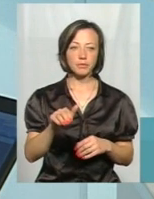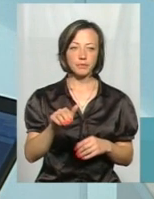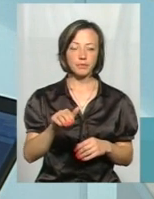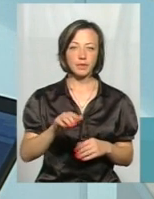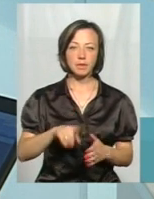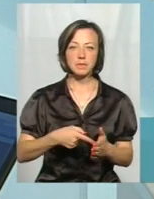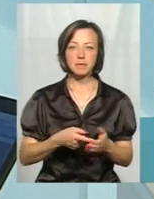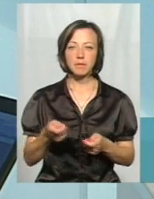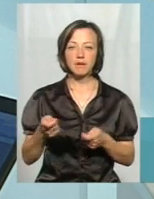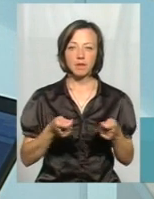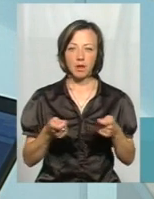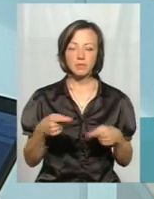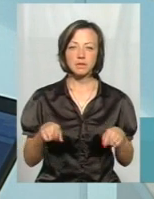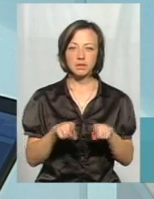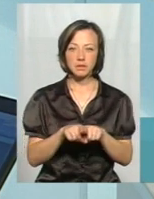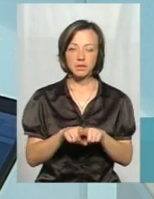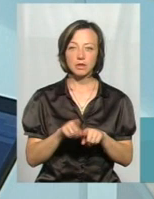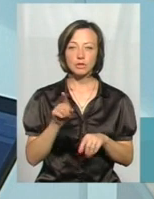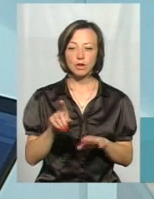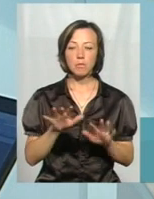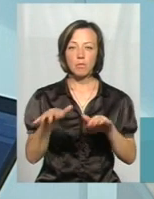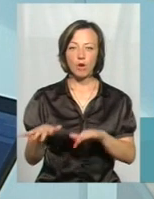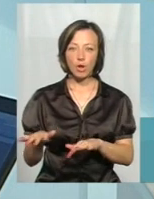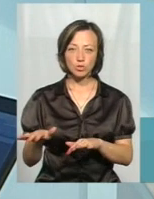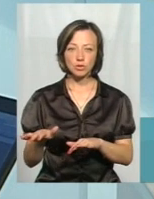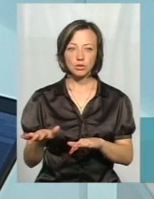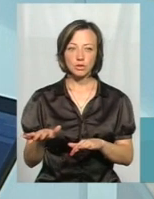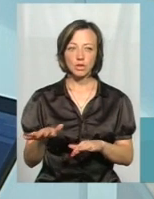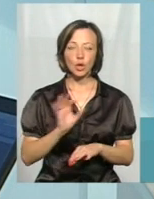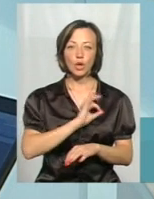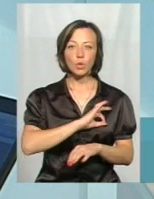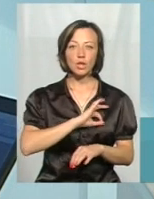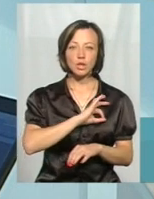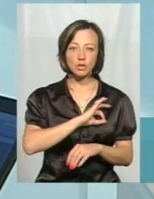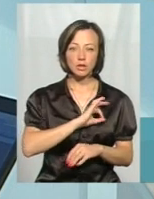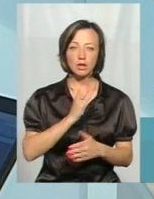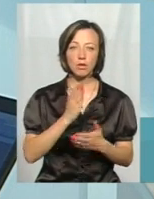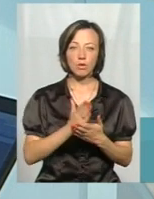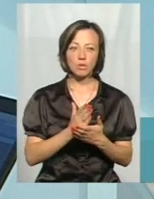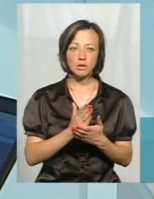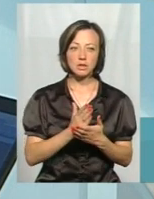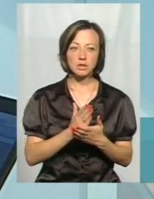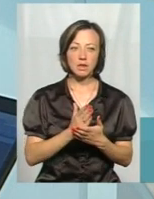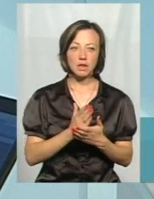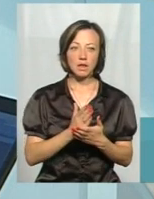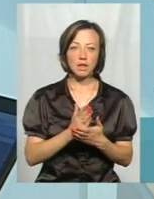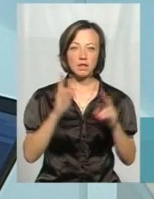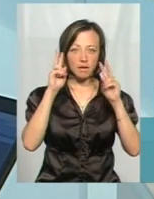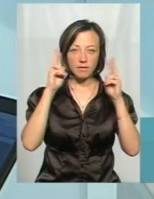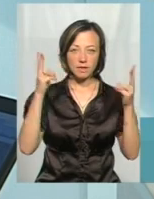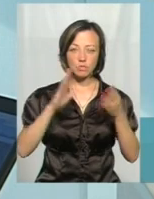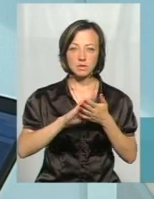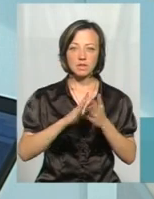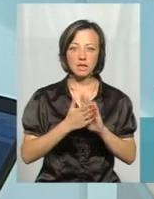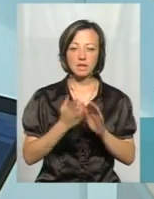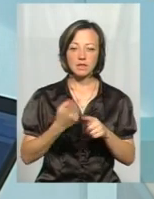міським керівникам, це те, що саме пляж юридично знаходиться якби не в визначеному стані, тому